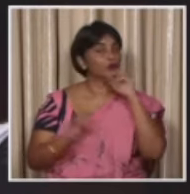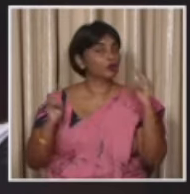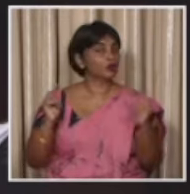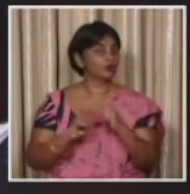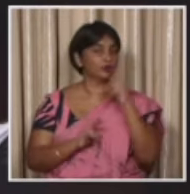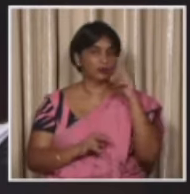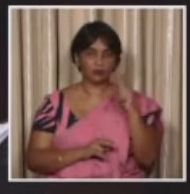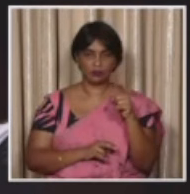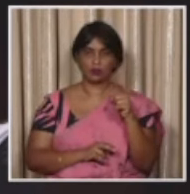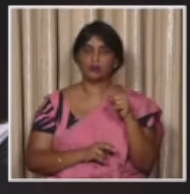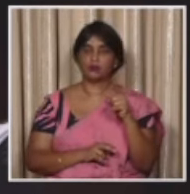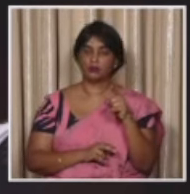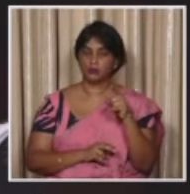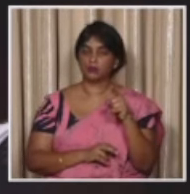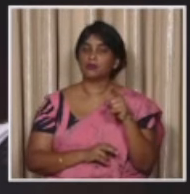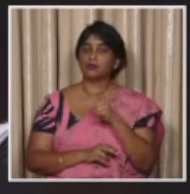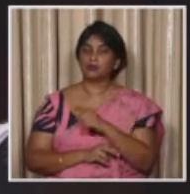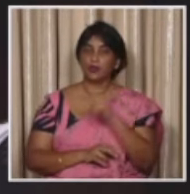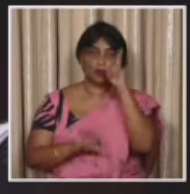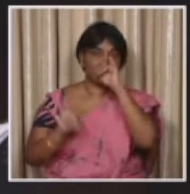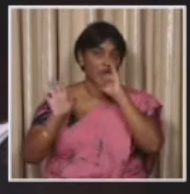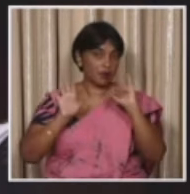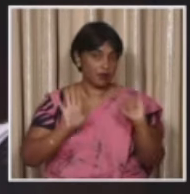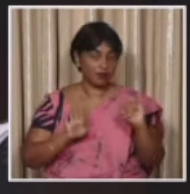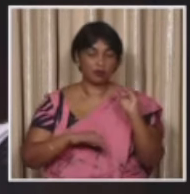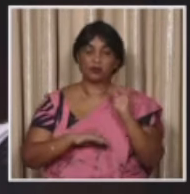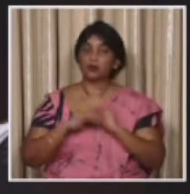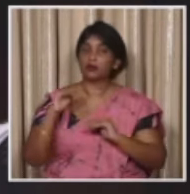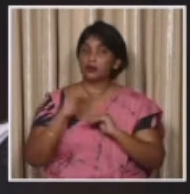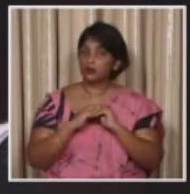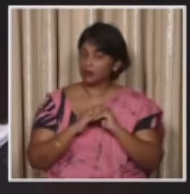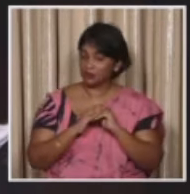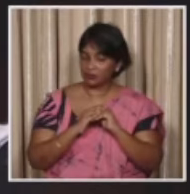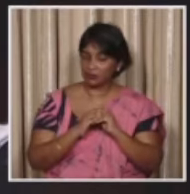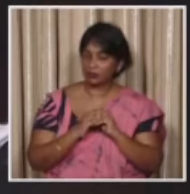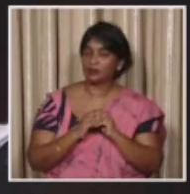ශ්‍රේෂ්ඨාධිකරණය මේ මාස 6 ප්‍රායෝගික භාවය